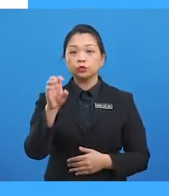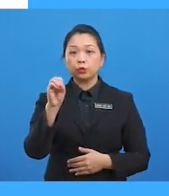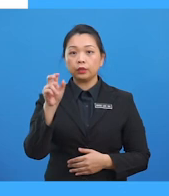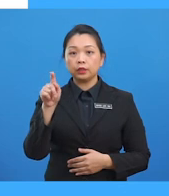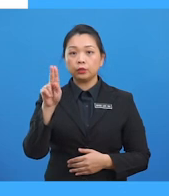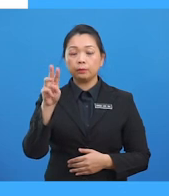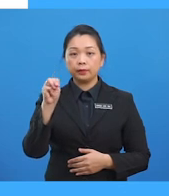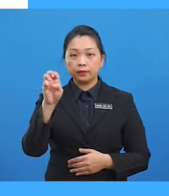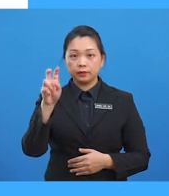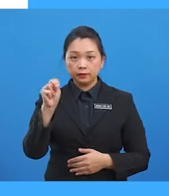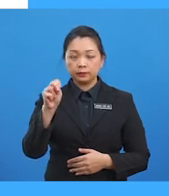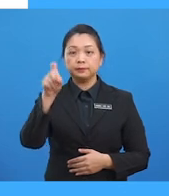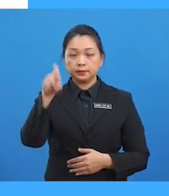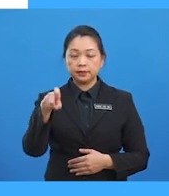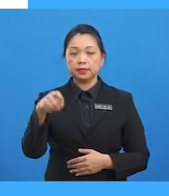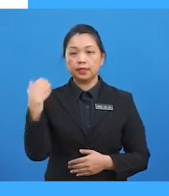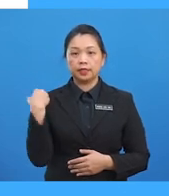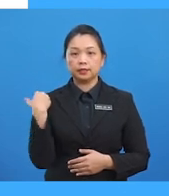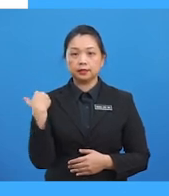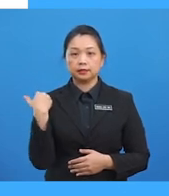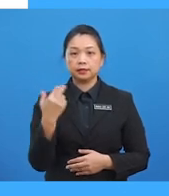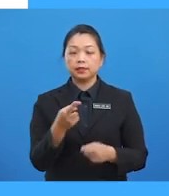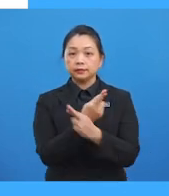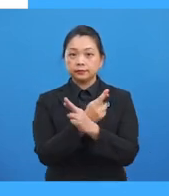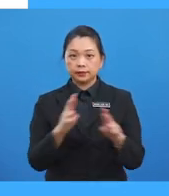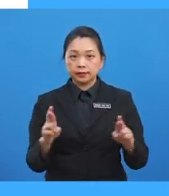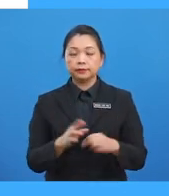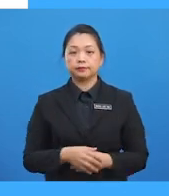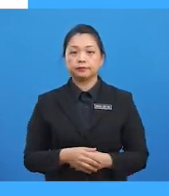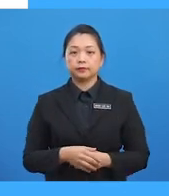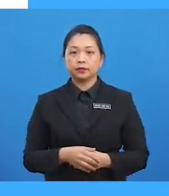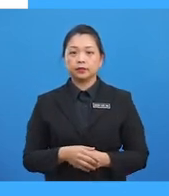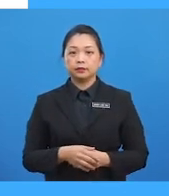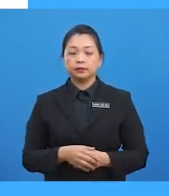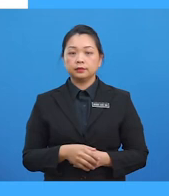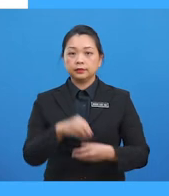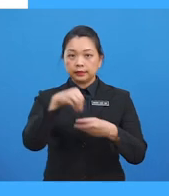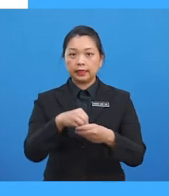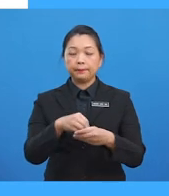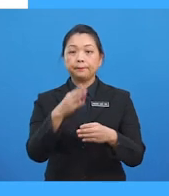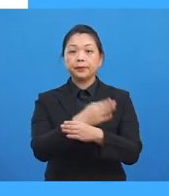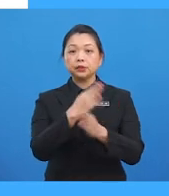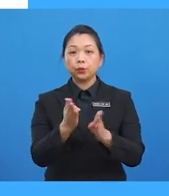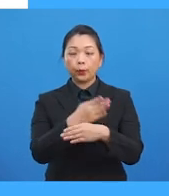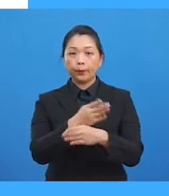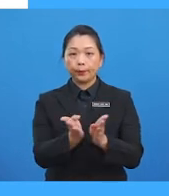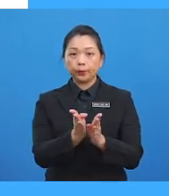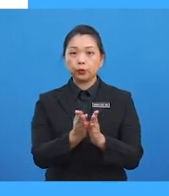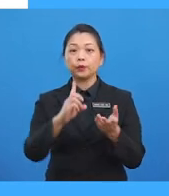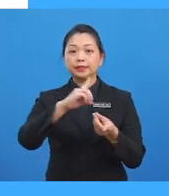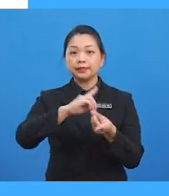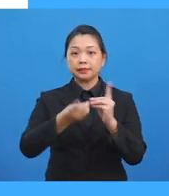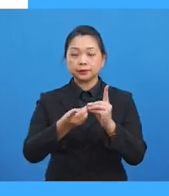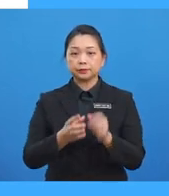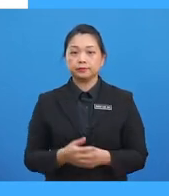Persediaan sebelum memulakan pendaftaran. Sediakan semua dokumen dalam format digital. Keutamaan dokumen adalah